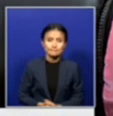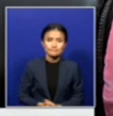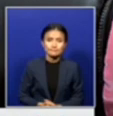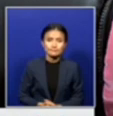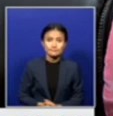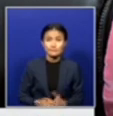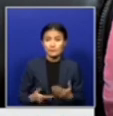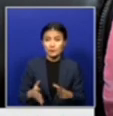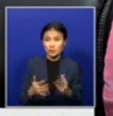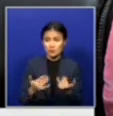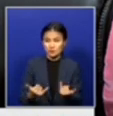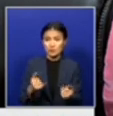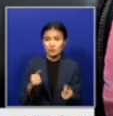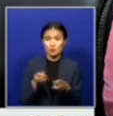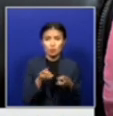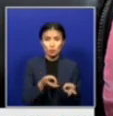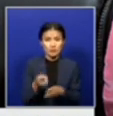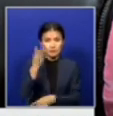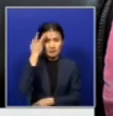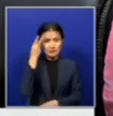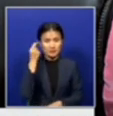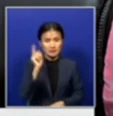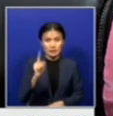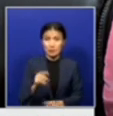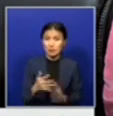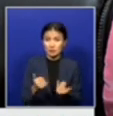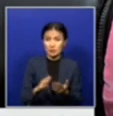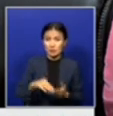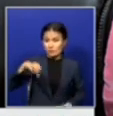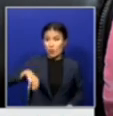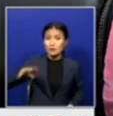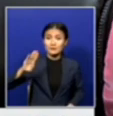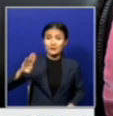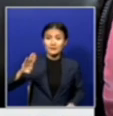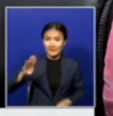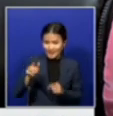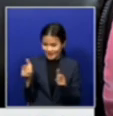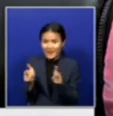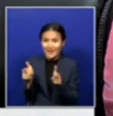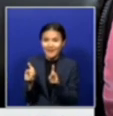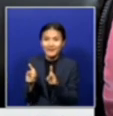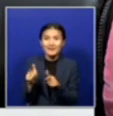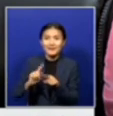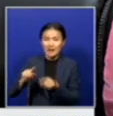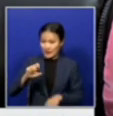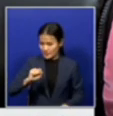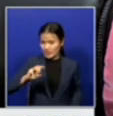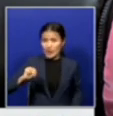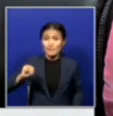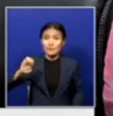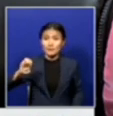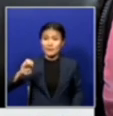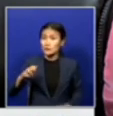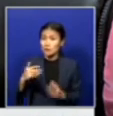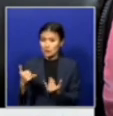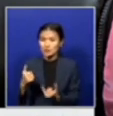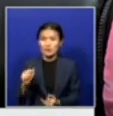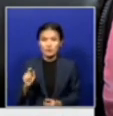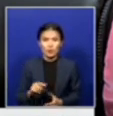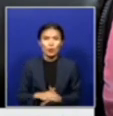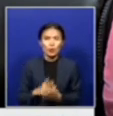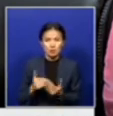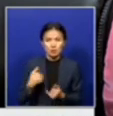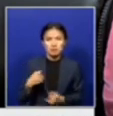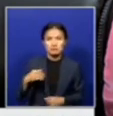ให้ผู้ประกอบการรายเล็กรายน้อยเนี่ยนะครับก็ได้มีโอกาสกลับมาทำธุรกิจเพราะผู้ที่ผ่านม